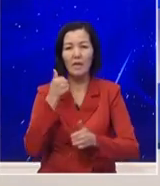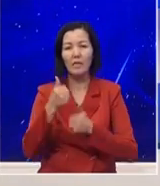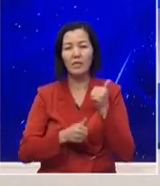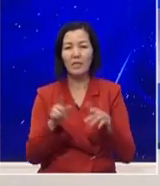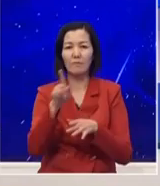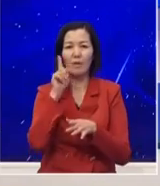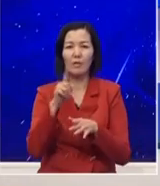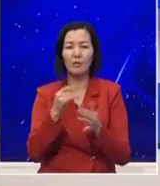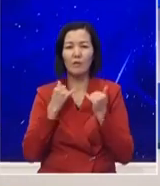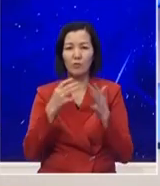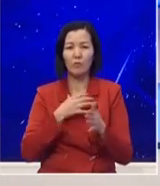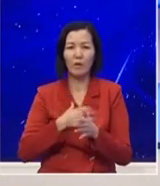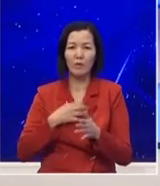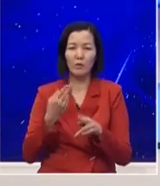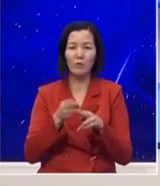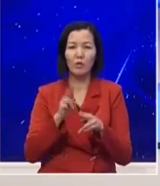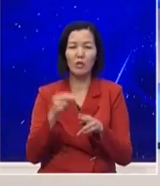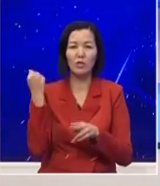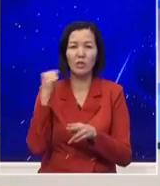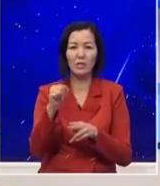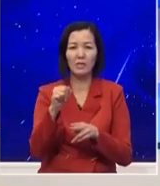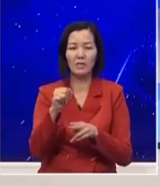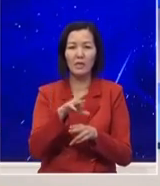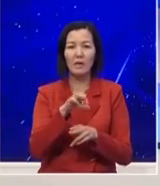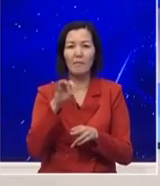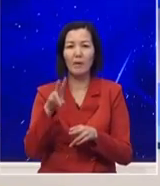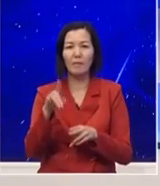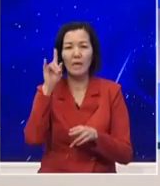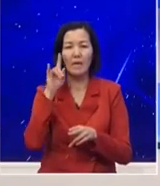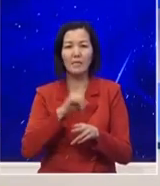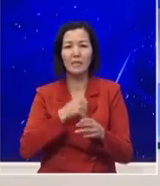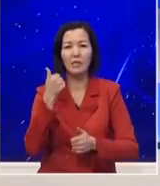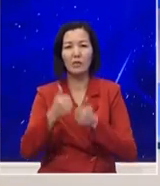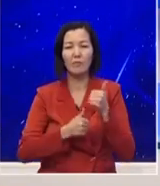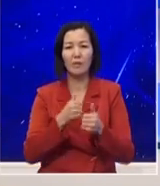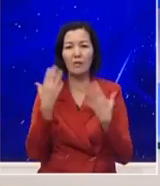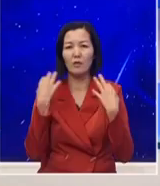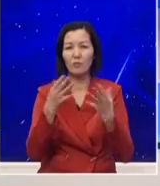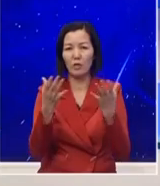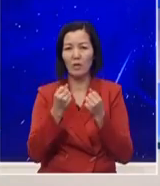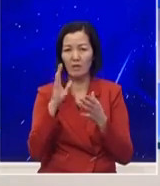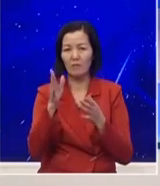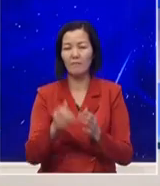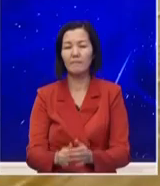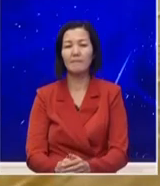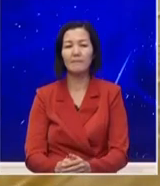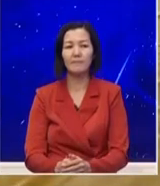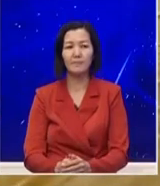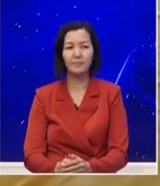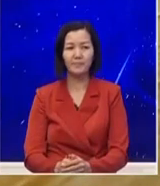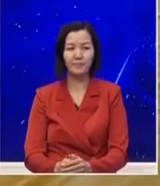жарыс балғын балуандар үшін маңызды, өйткені жеңіске жеткендері мамырда Қазақстан чемпионатына жолдама алады.